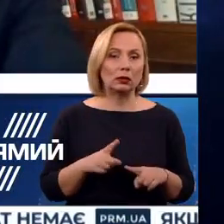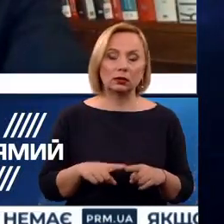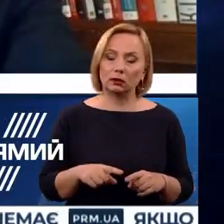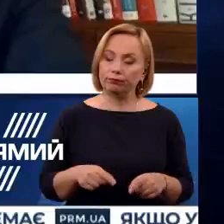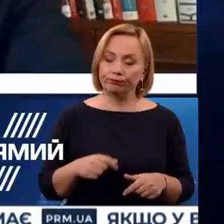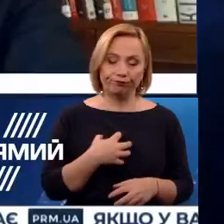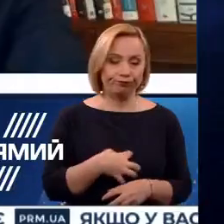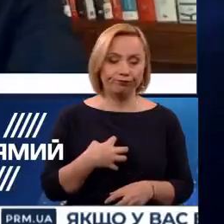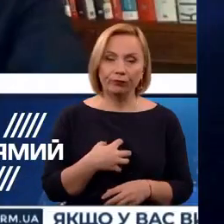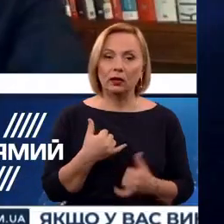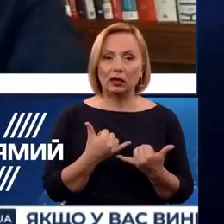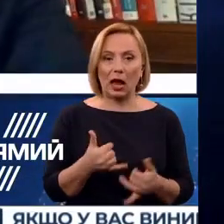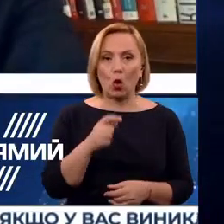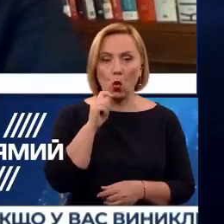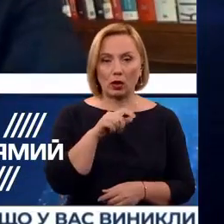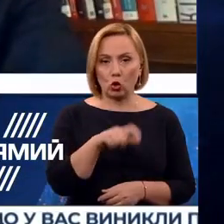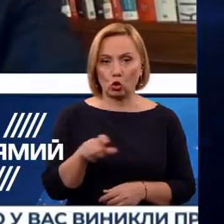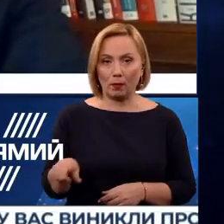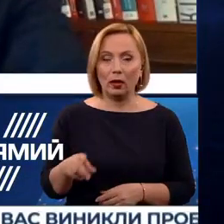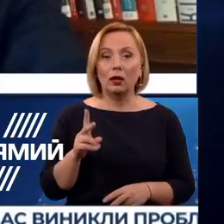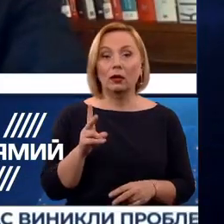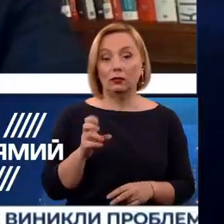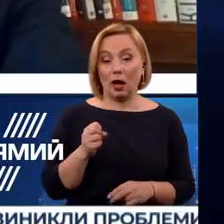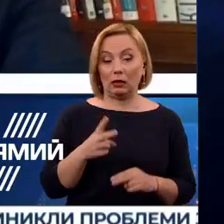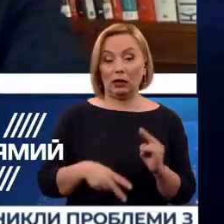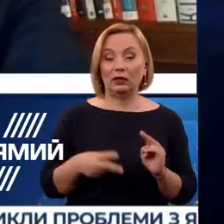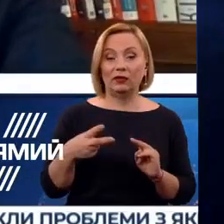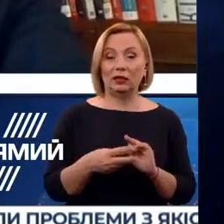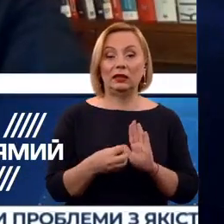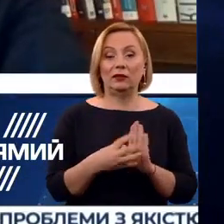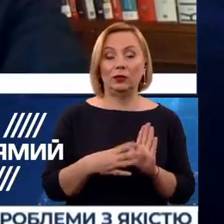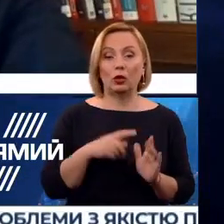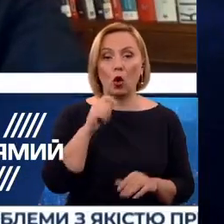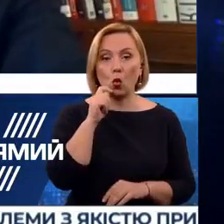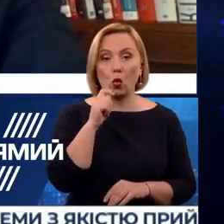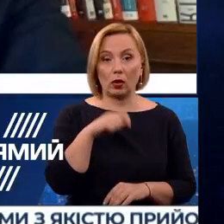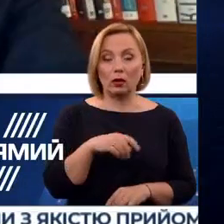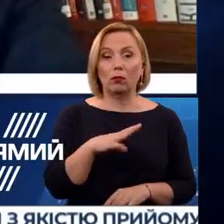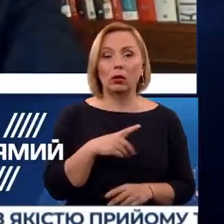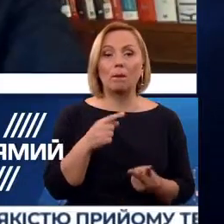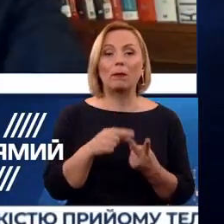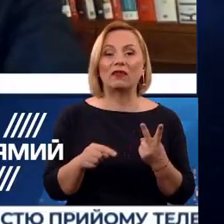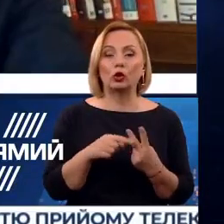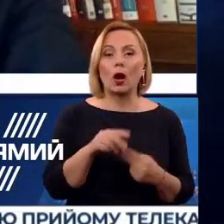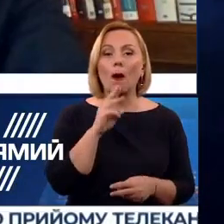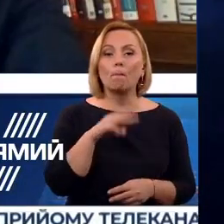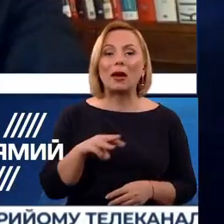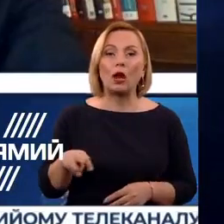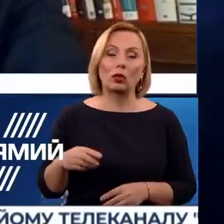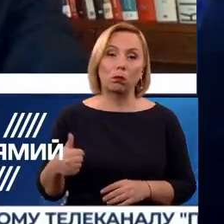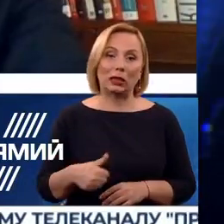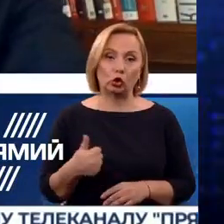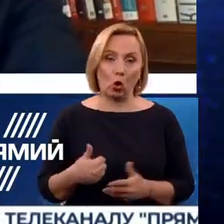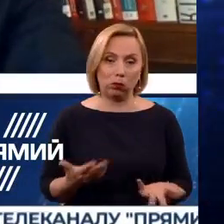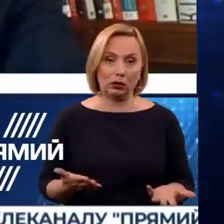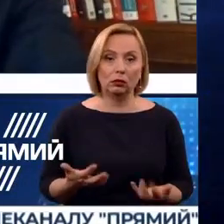більшості українських громадян. Останом на кінець 2019 року в Україні було 1,5 мільйона безробітних. Сьогодні